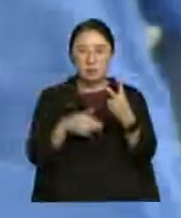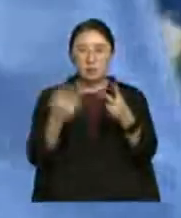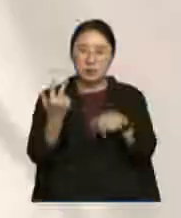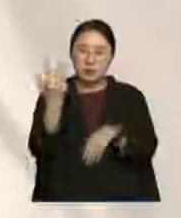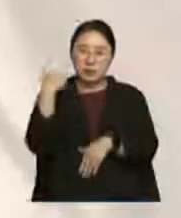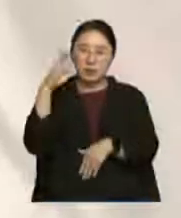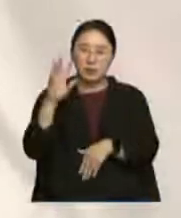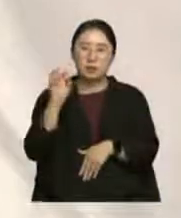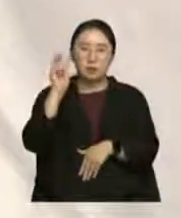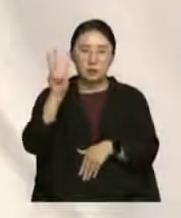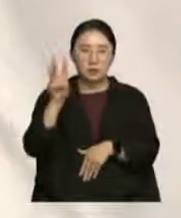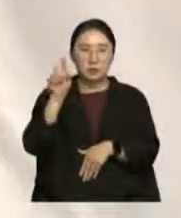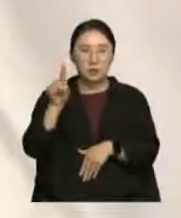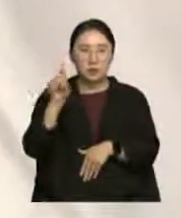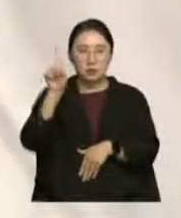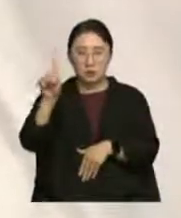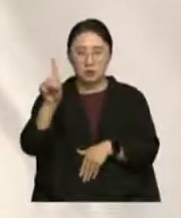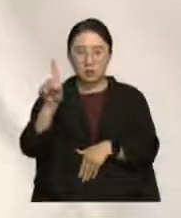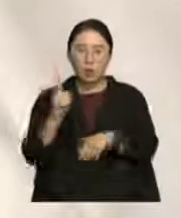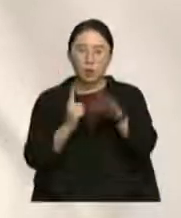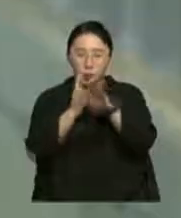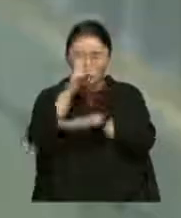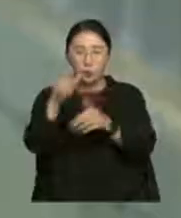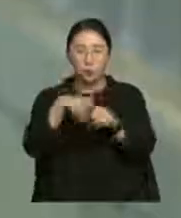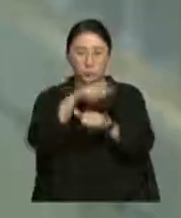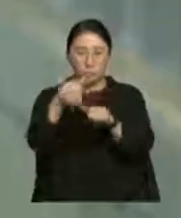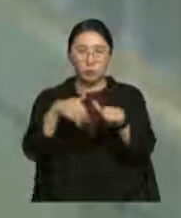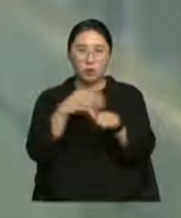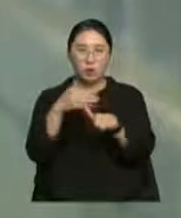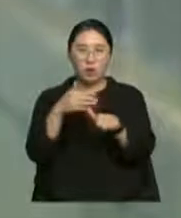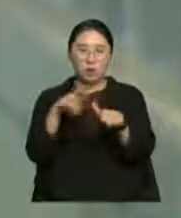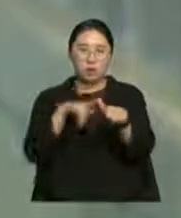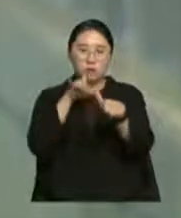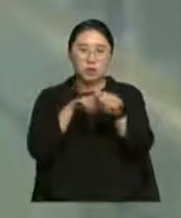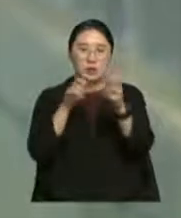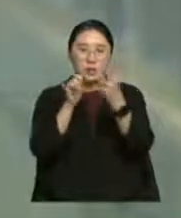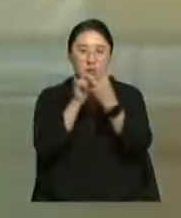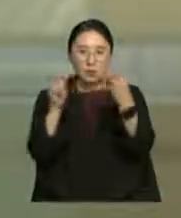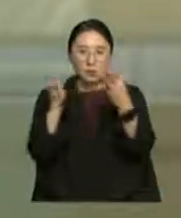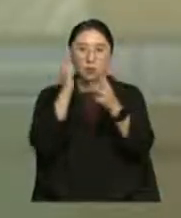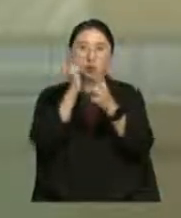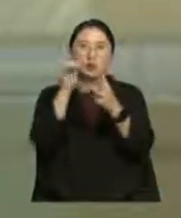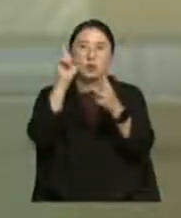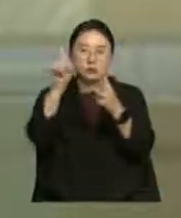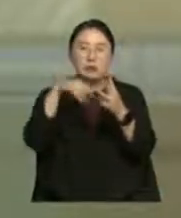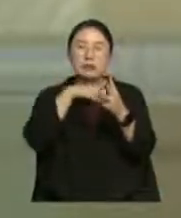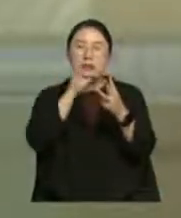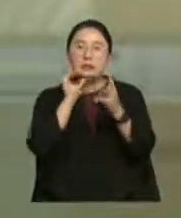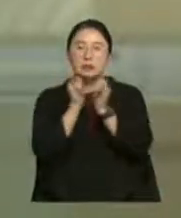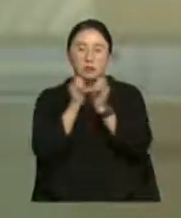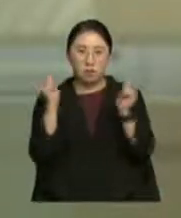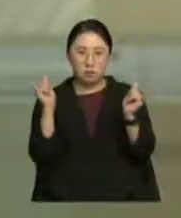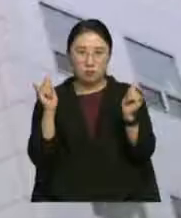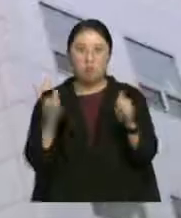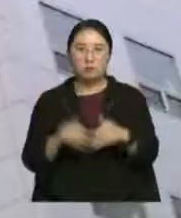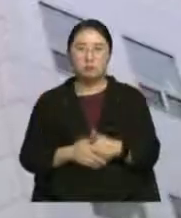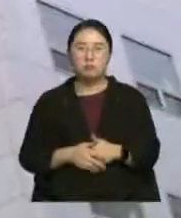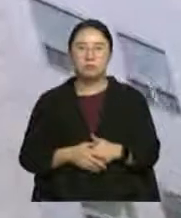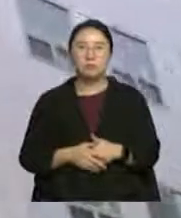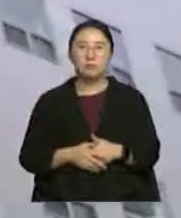33.1% 로 여전히 높은 상황 확진 자 3명 중 1명이 고령층 이라는 겁니다